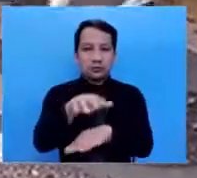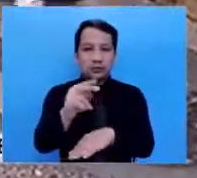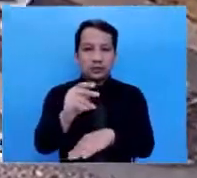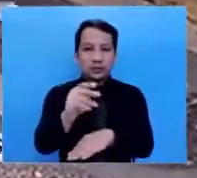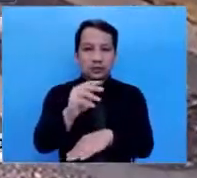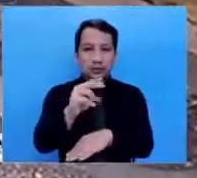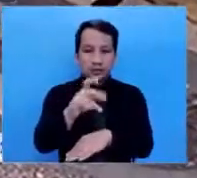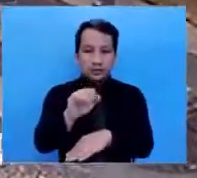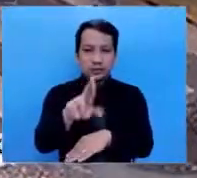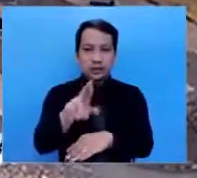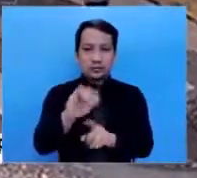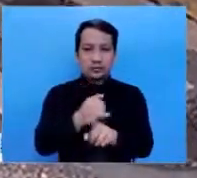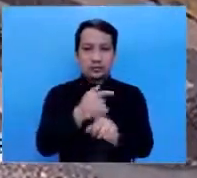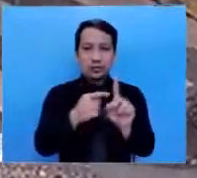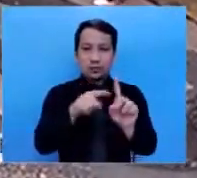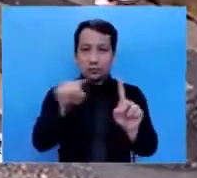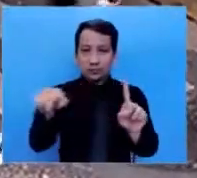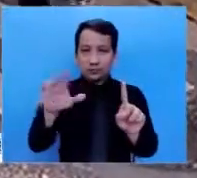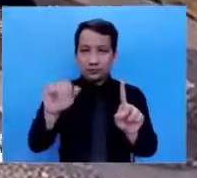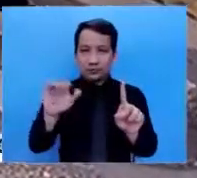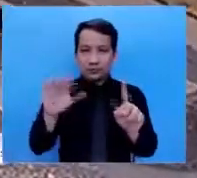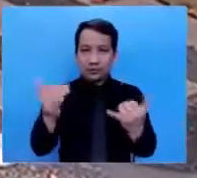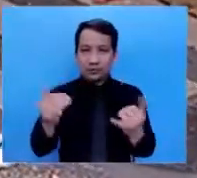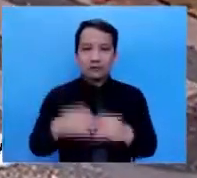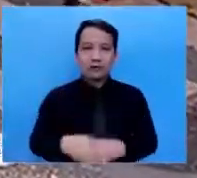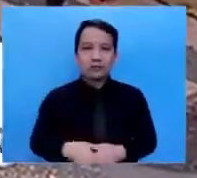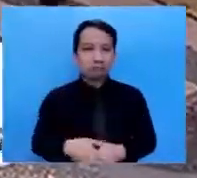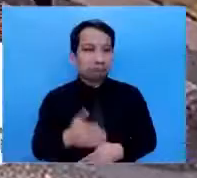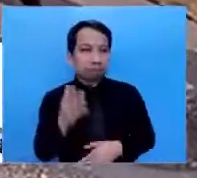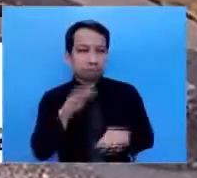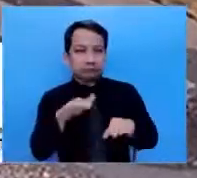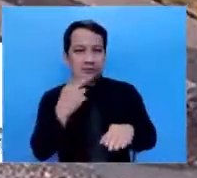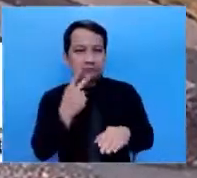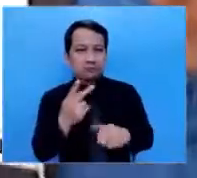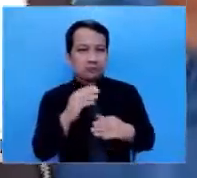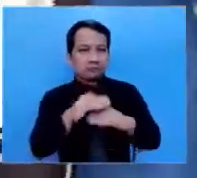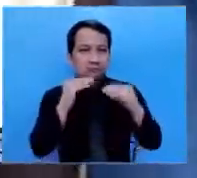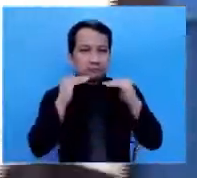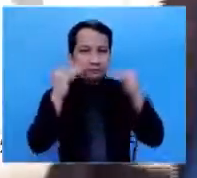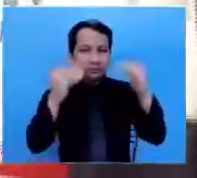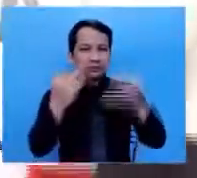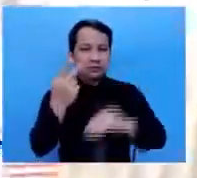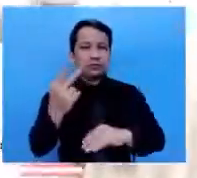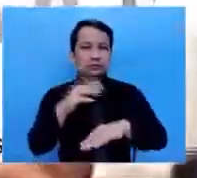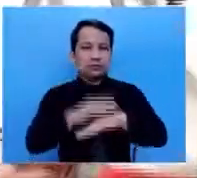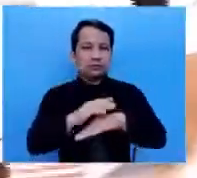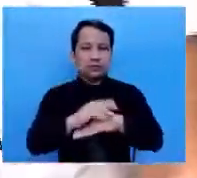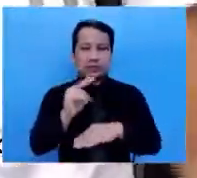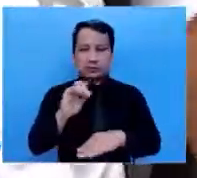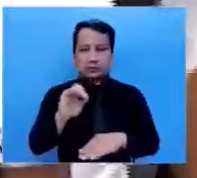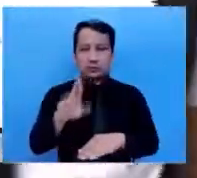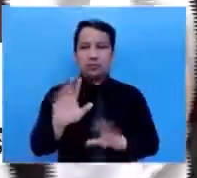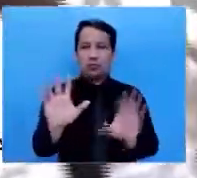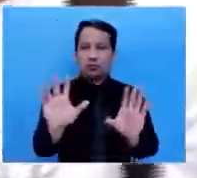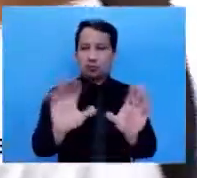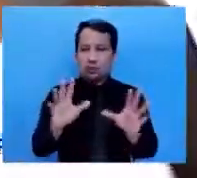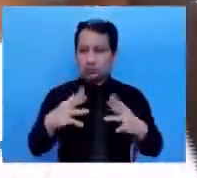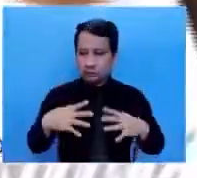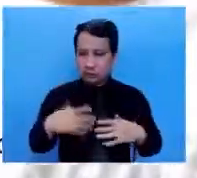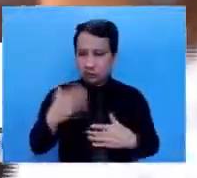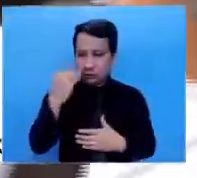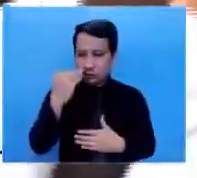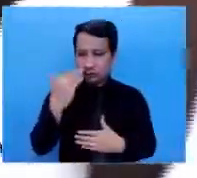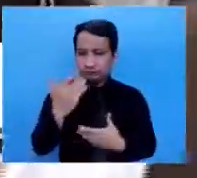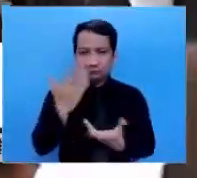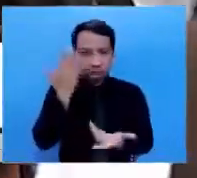July 1 hanggang 15. Sa ngayon, malabo pa raw itaas sa Alert Level 2 ang NCR. Pero huwag daw masyadong makampante dahil sa